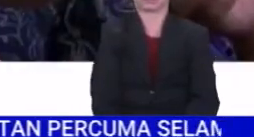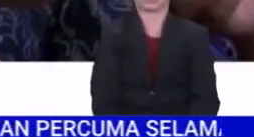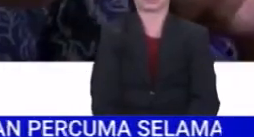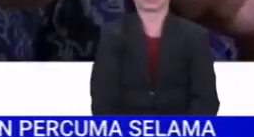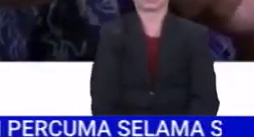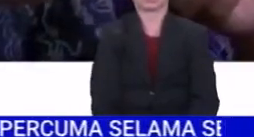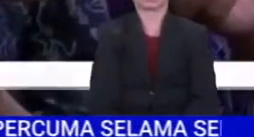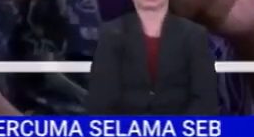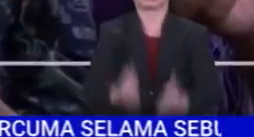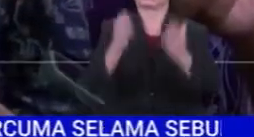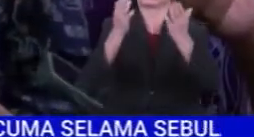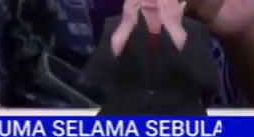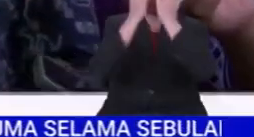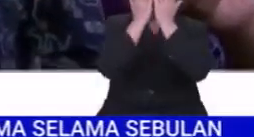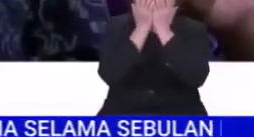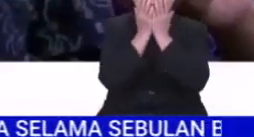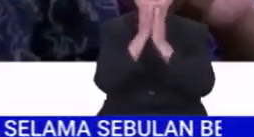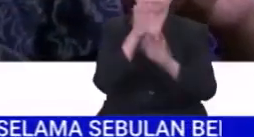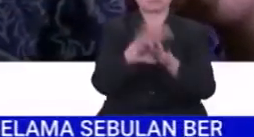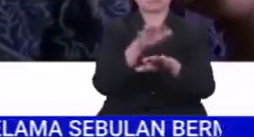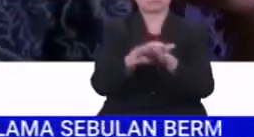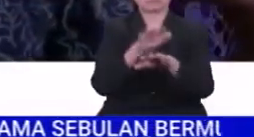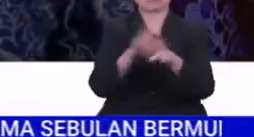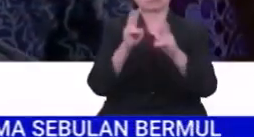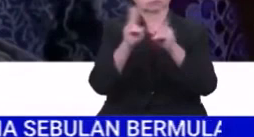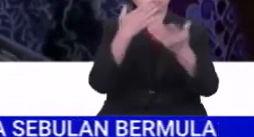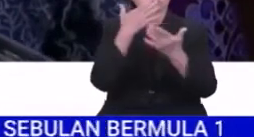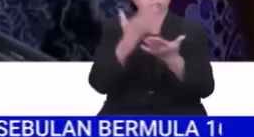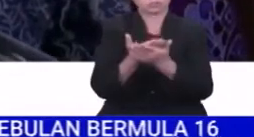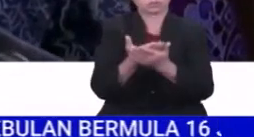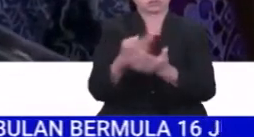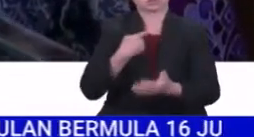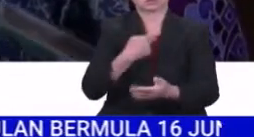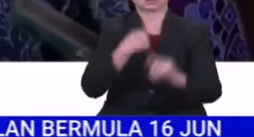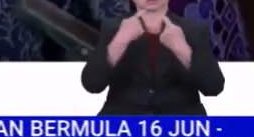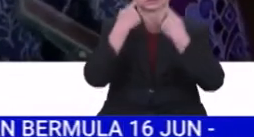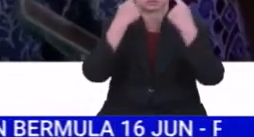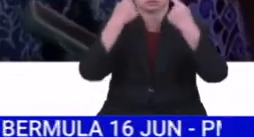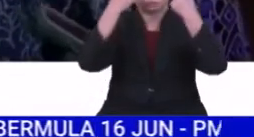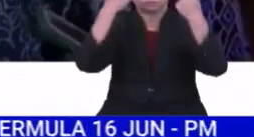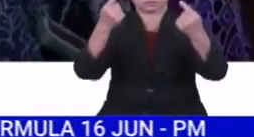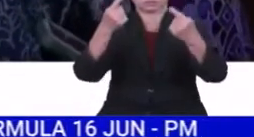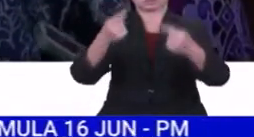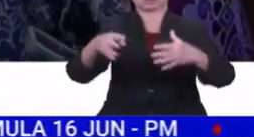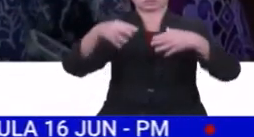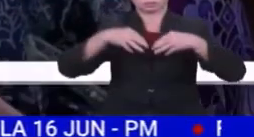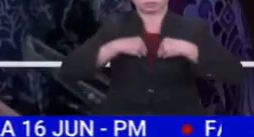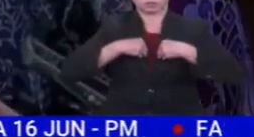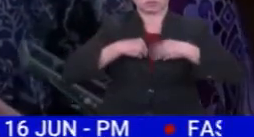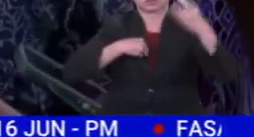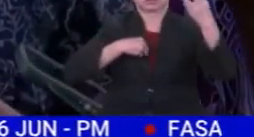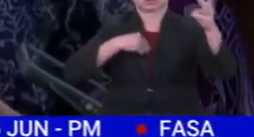Oh ya alhamdulillah sambutannya kita Timur sana menggalakkan kita berjaya menerima